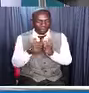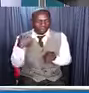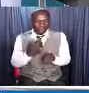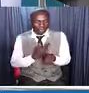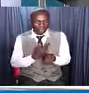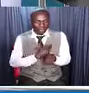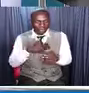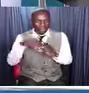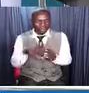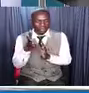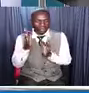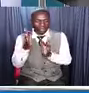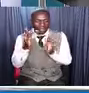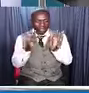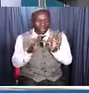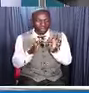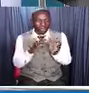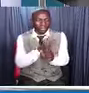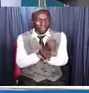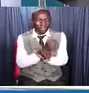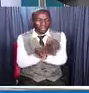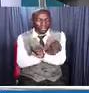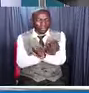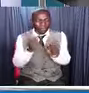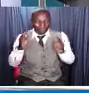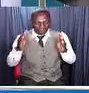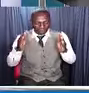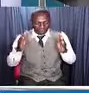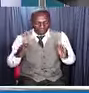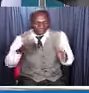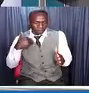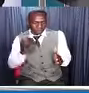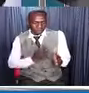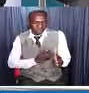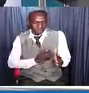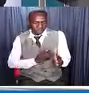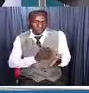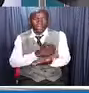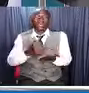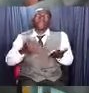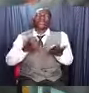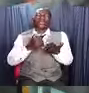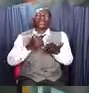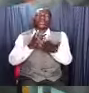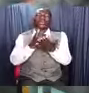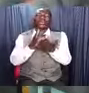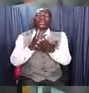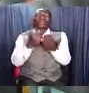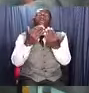pamoja nasi, ni katika jina la Yesu Kristo Mwokozi wetu.